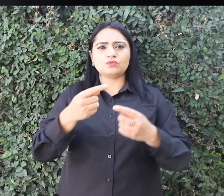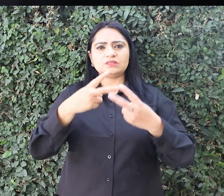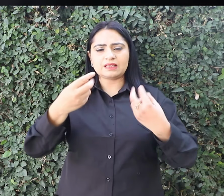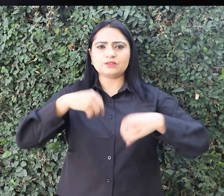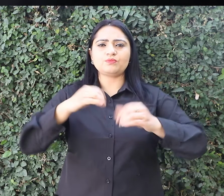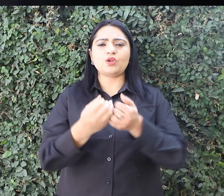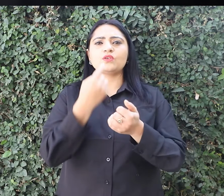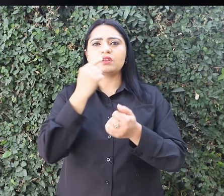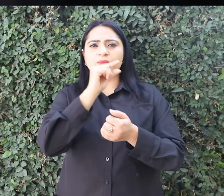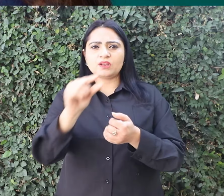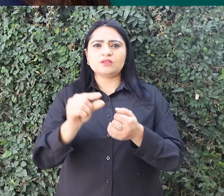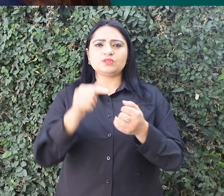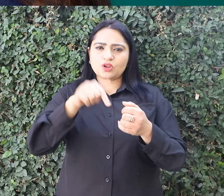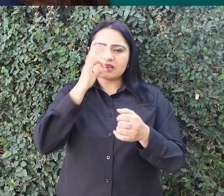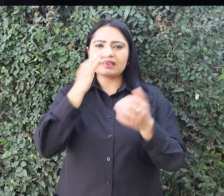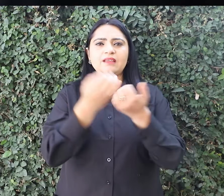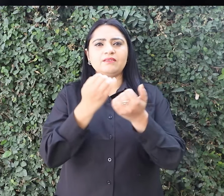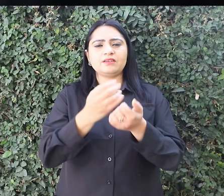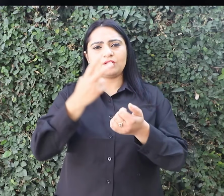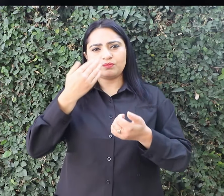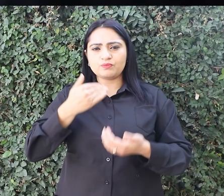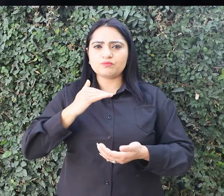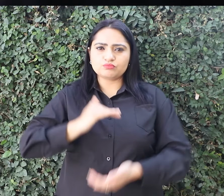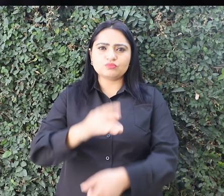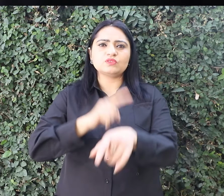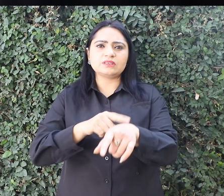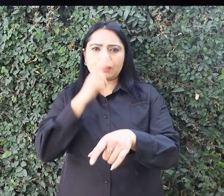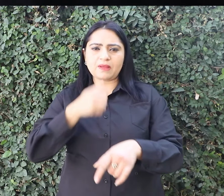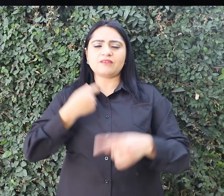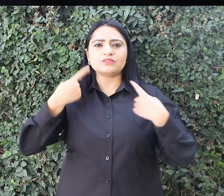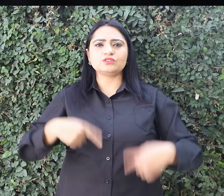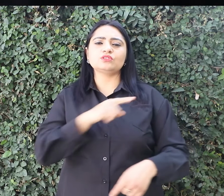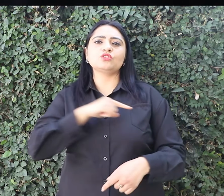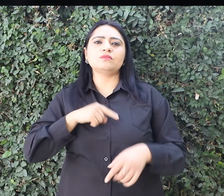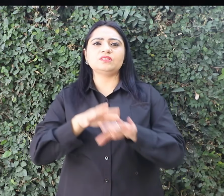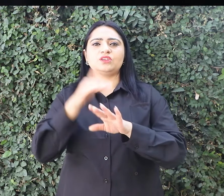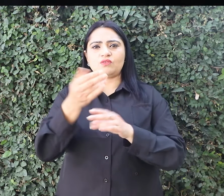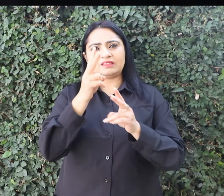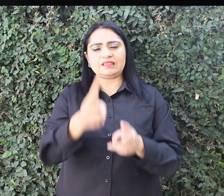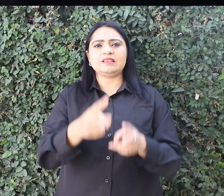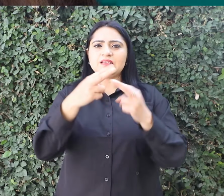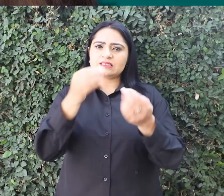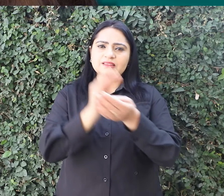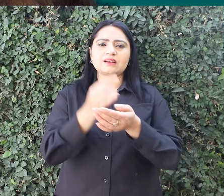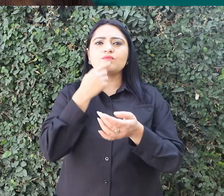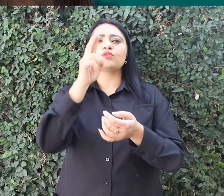प्रयोग गर्ने भन्ने बारे अहिले नै निर्णय गर्ने र प्रसूतिको समयमा आफ्नो स्वास्थ्यकर्मीहरूलाई सोही साधन राखिदिन